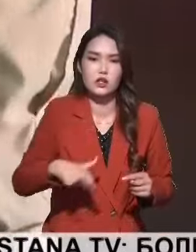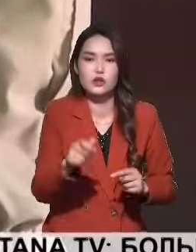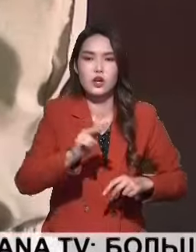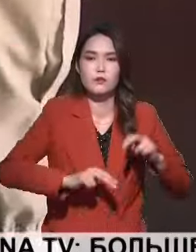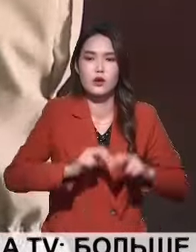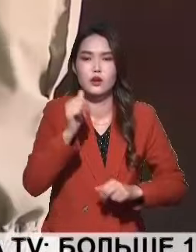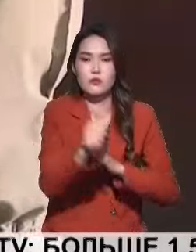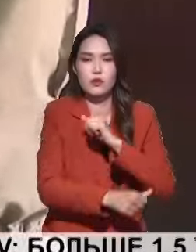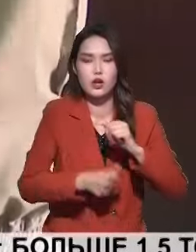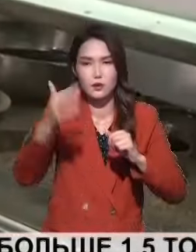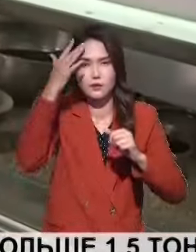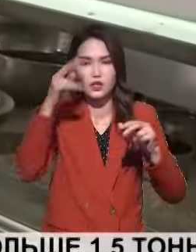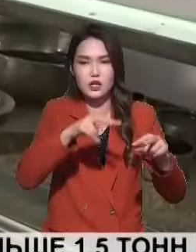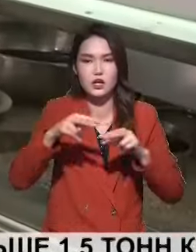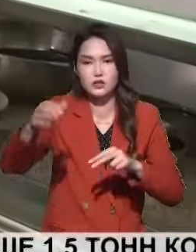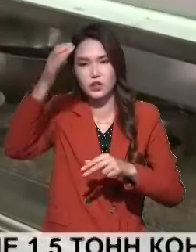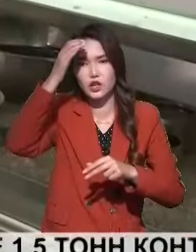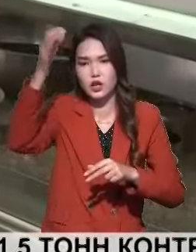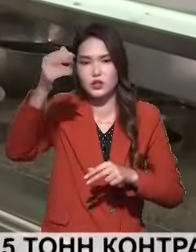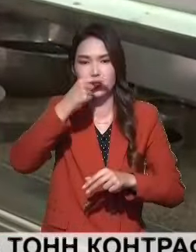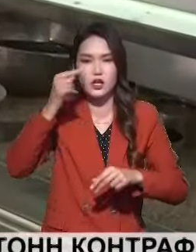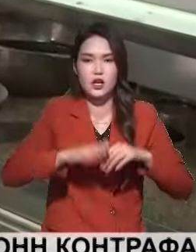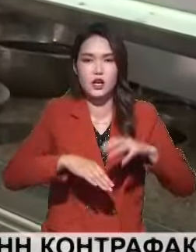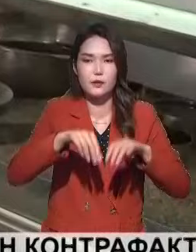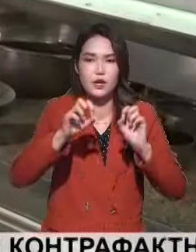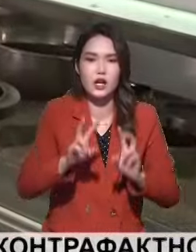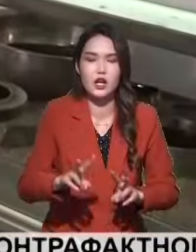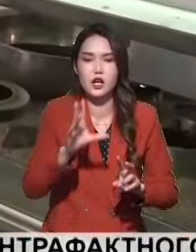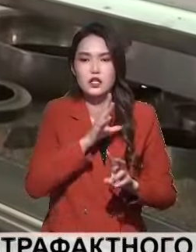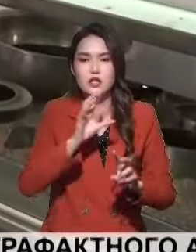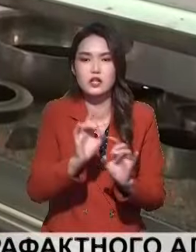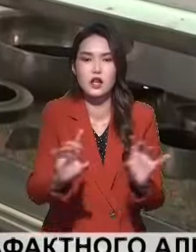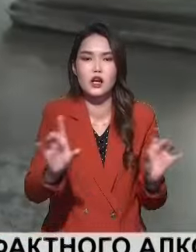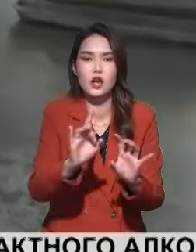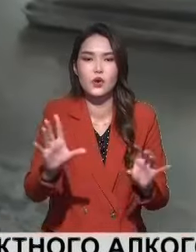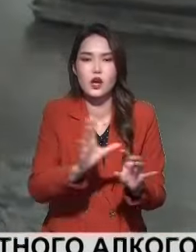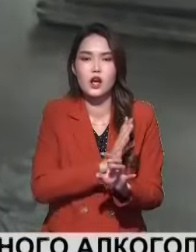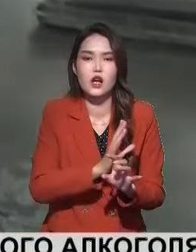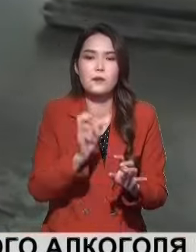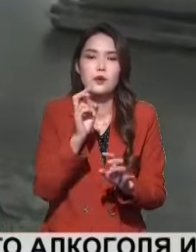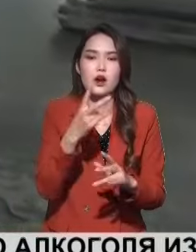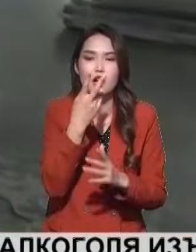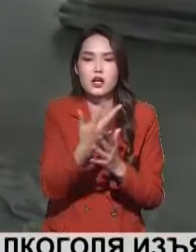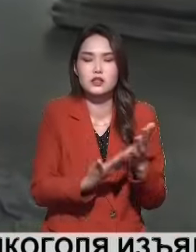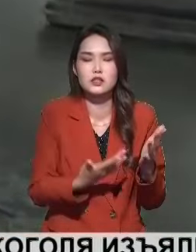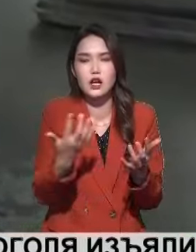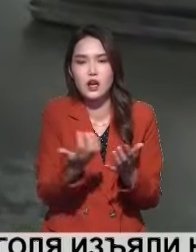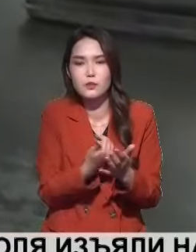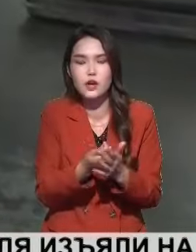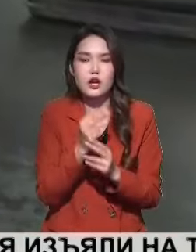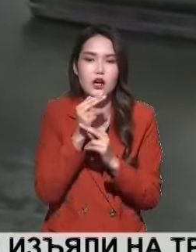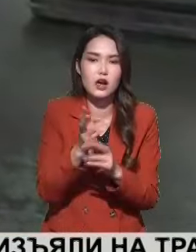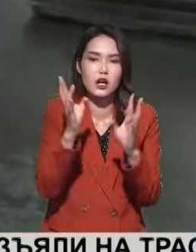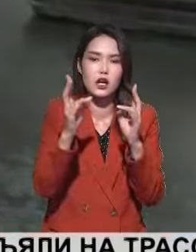материалов намерены контролировать ученые. Накануне специалисты КазДорНИИ проинспектировали карьеры по добыче щебня, а также направили образцы материалов